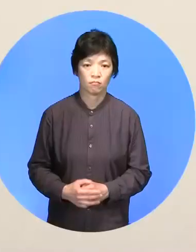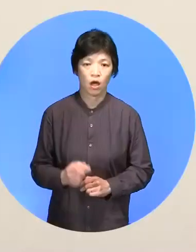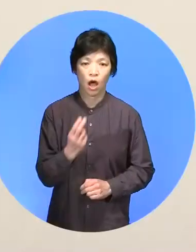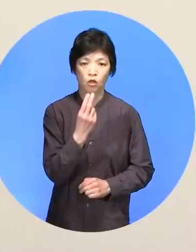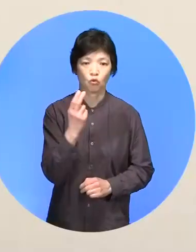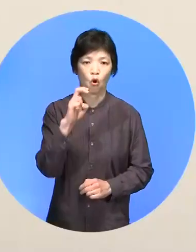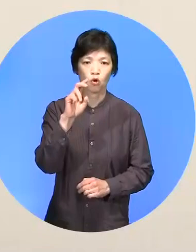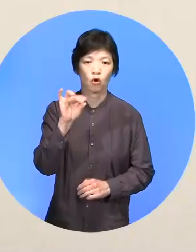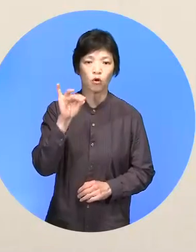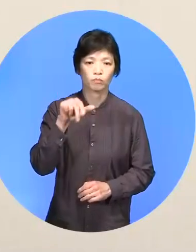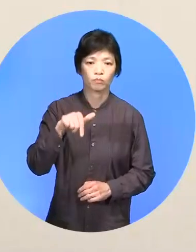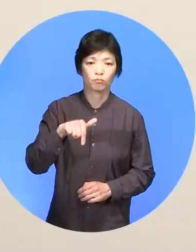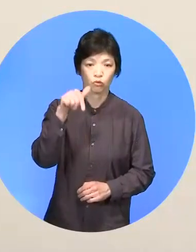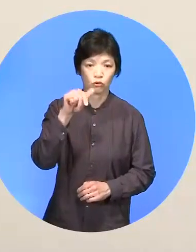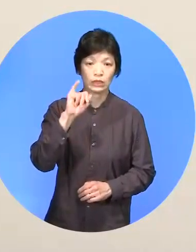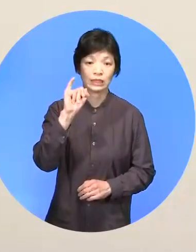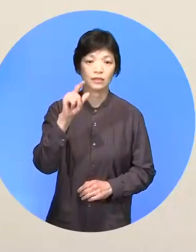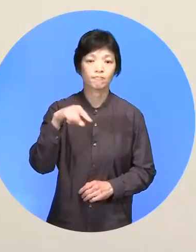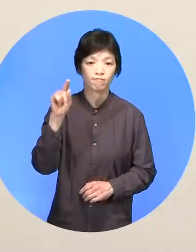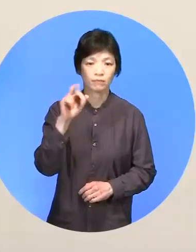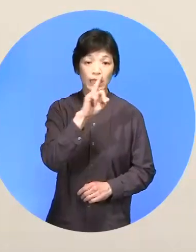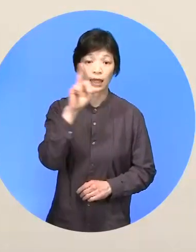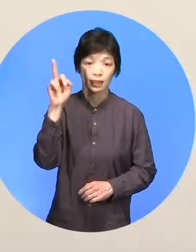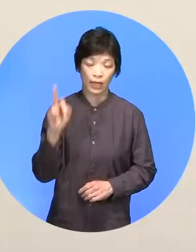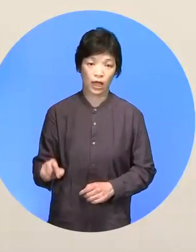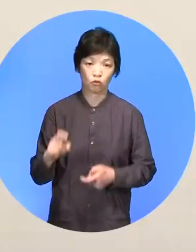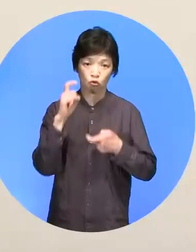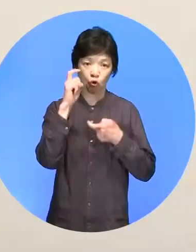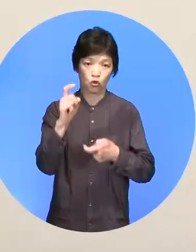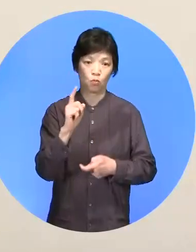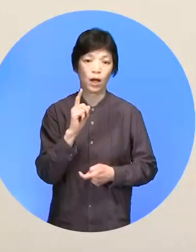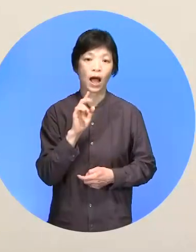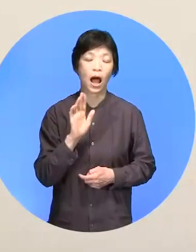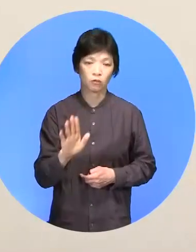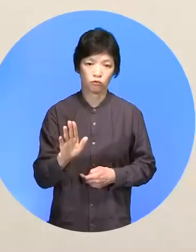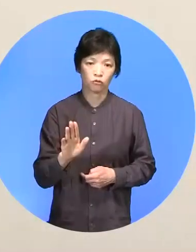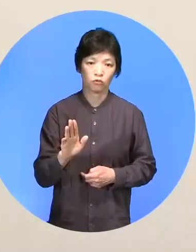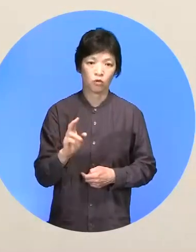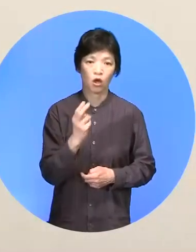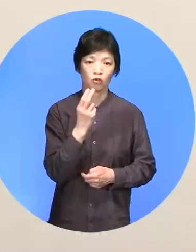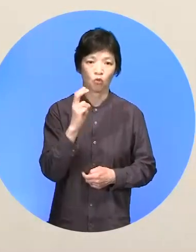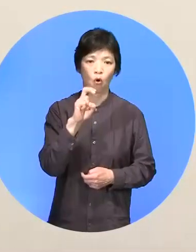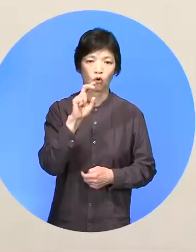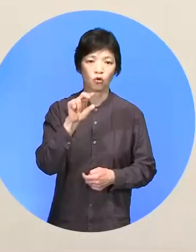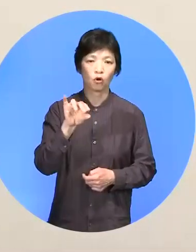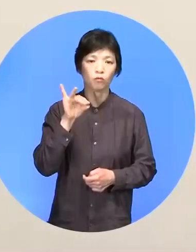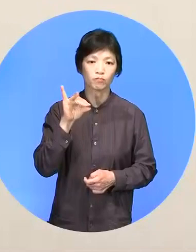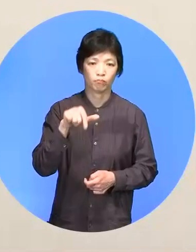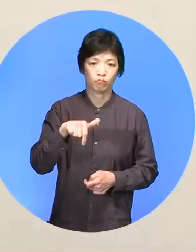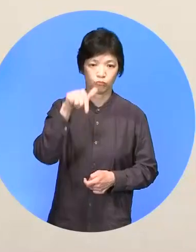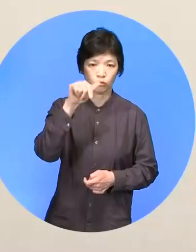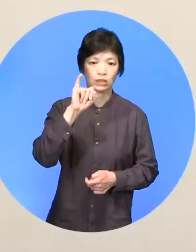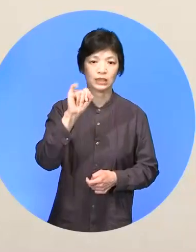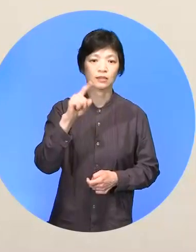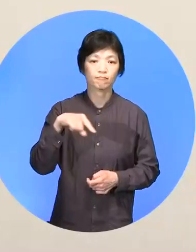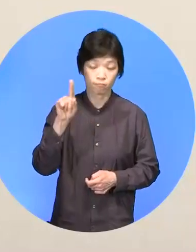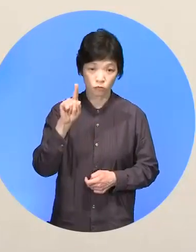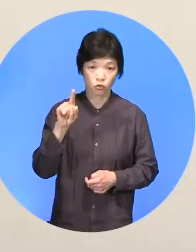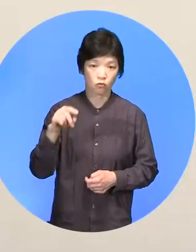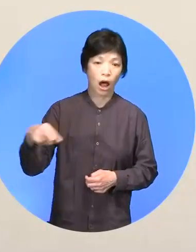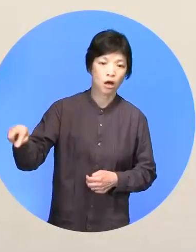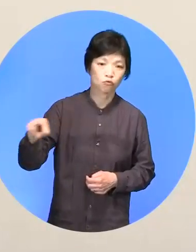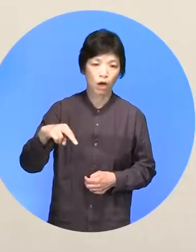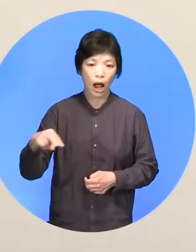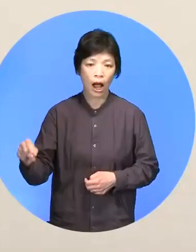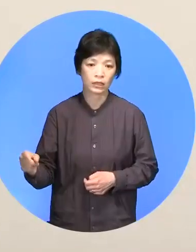ドロップインセンターという言葉があるんです。ドロップインというのはですね、ふらりと気軽に立ち寄るという、そういうことなんですけども、欧米ではこういう子育てであったり